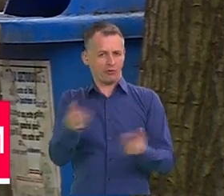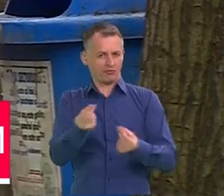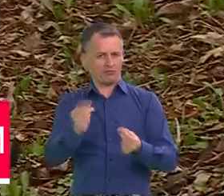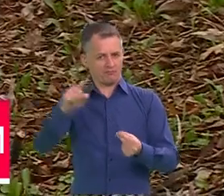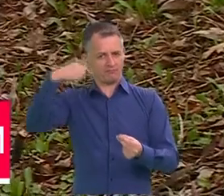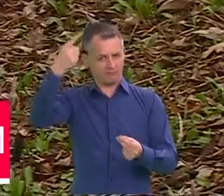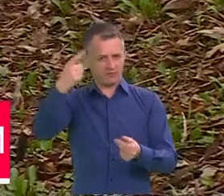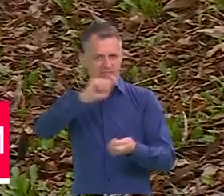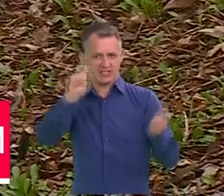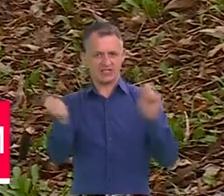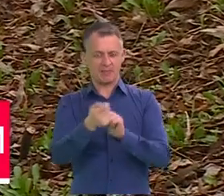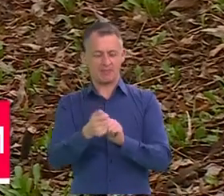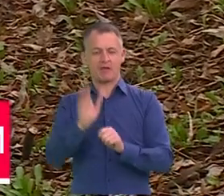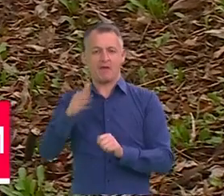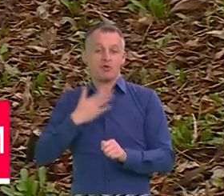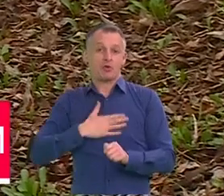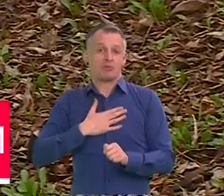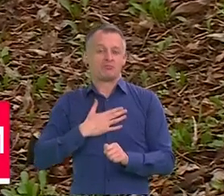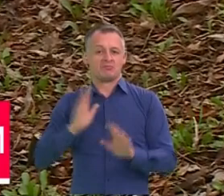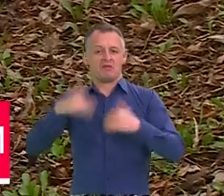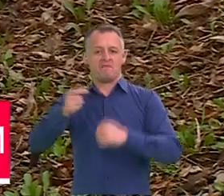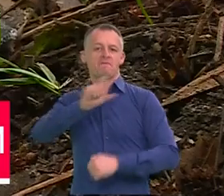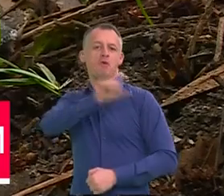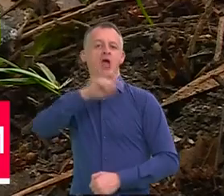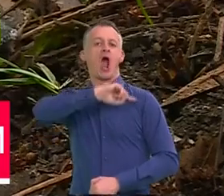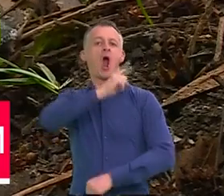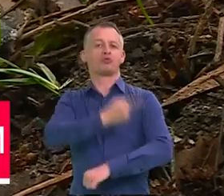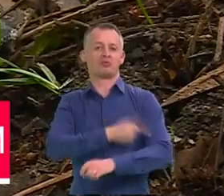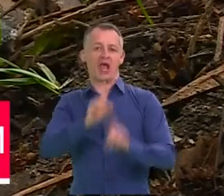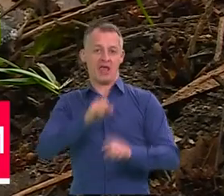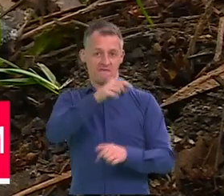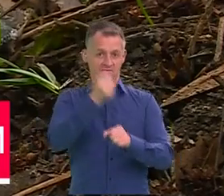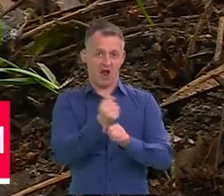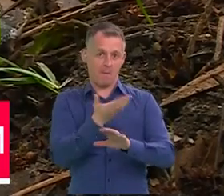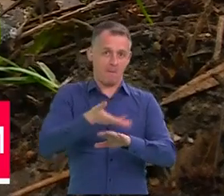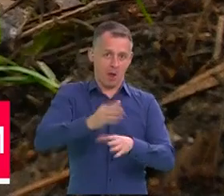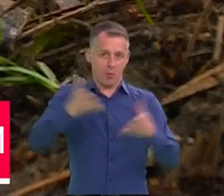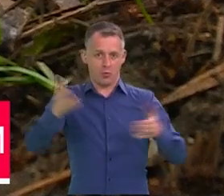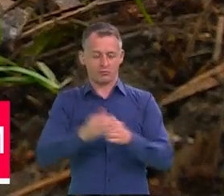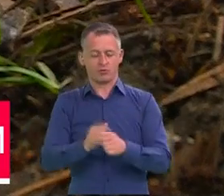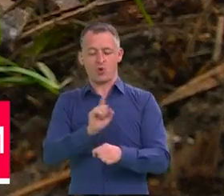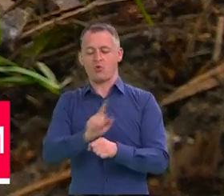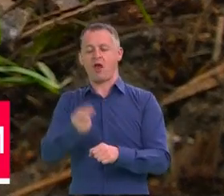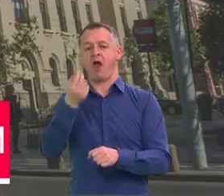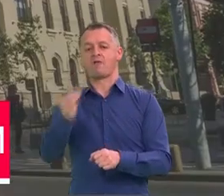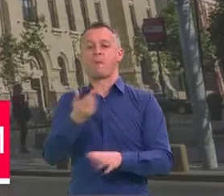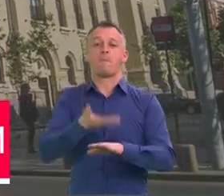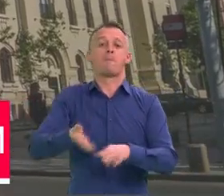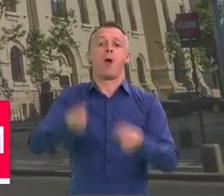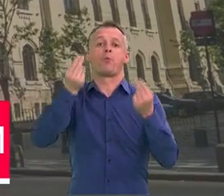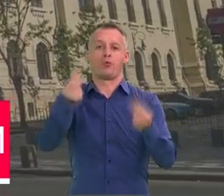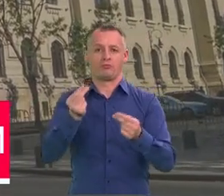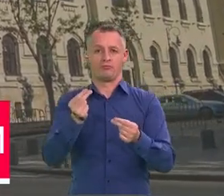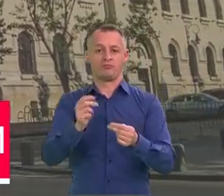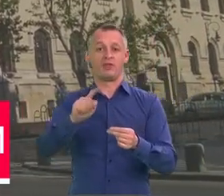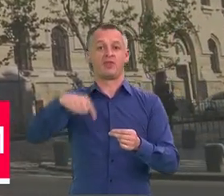schimba. Avem tendința să dăm vina pe autorități, să spunem că dacă ele ar face mai mult, lucrurile ar fi cu mult mai bune. Dincolo de vina